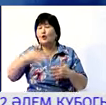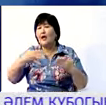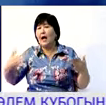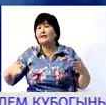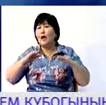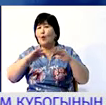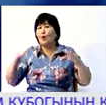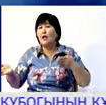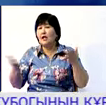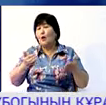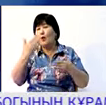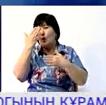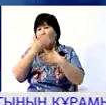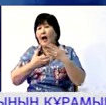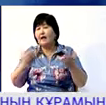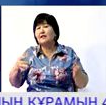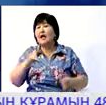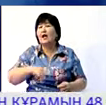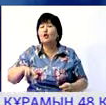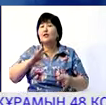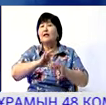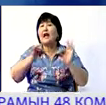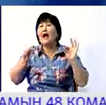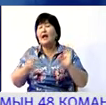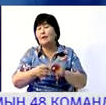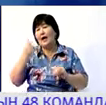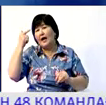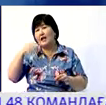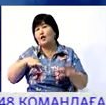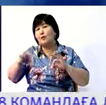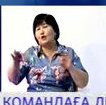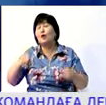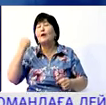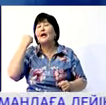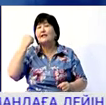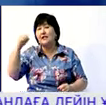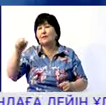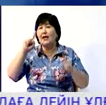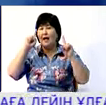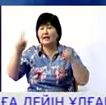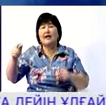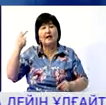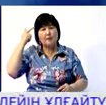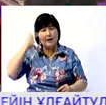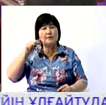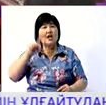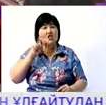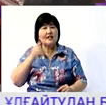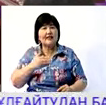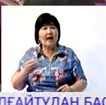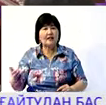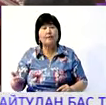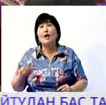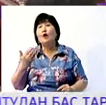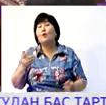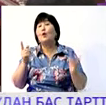шәкірт шақырылған. Олар халықаралық және республикалық олимпиадалар мен ғылыми жобалардың жеңімпазы атанған білімді жастар.